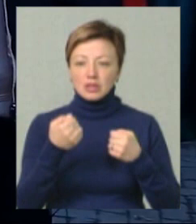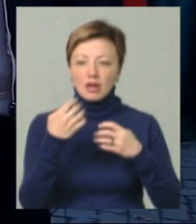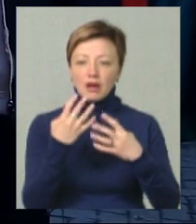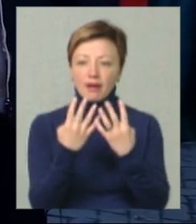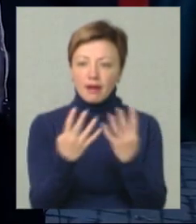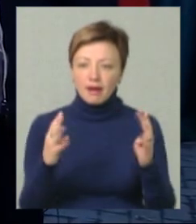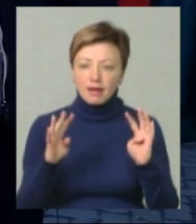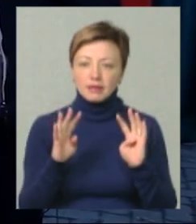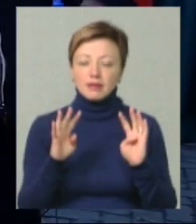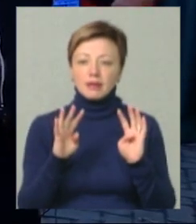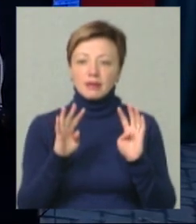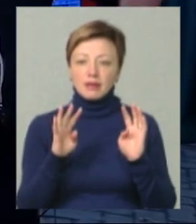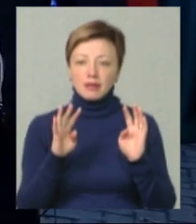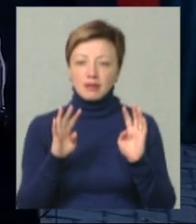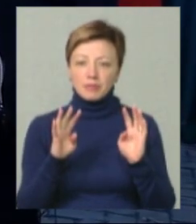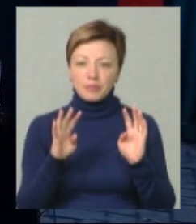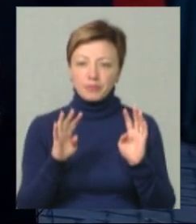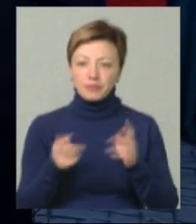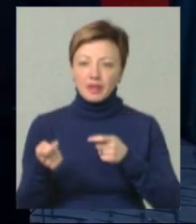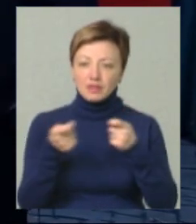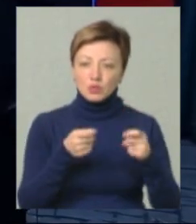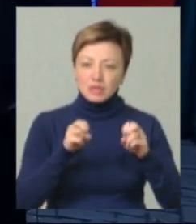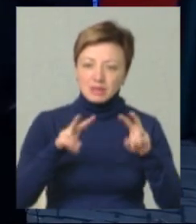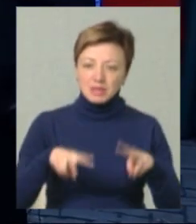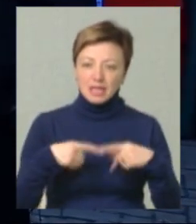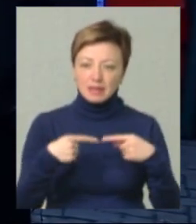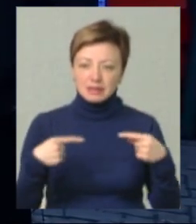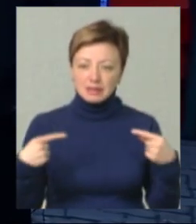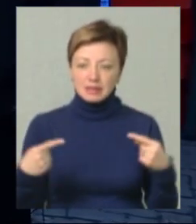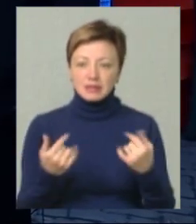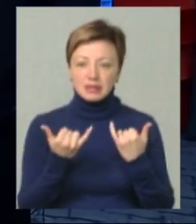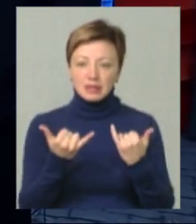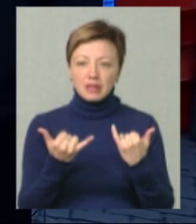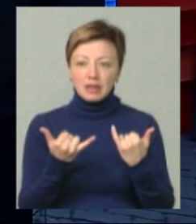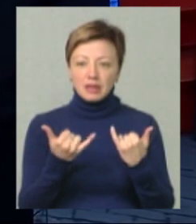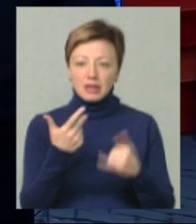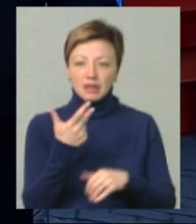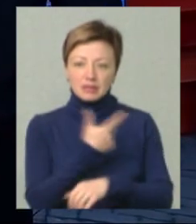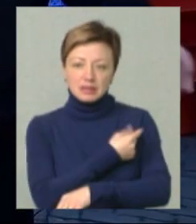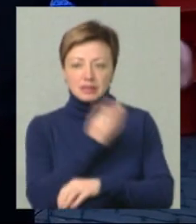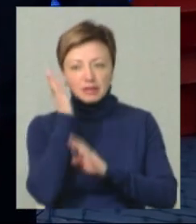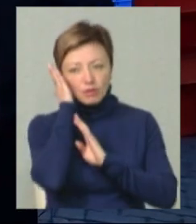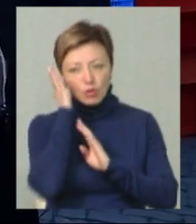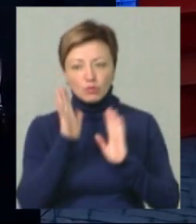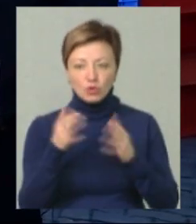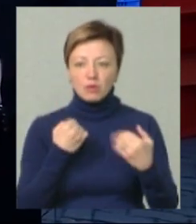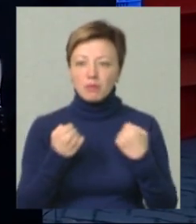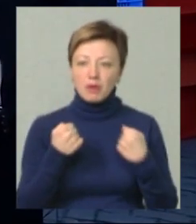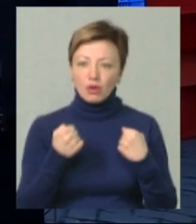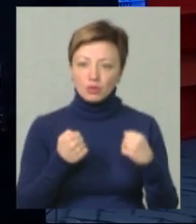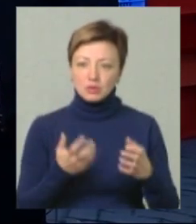клетки, везут специальные средства для снотворные. То есть будем бороться.